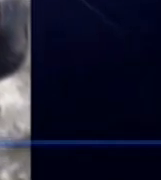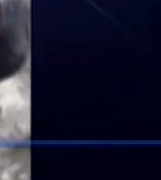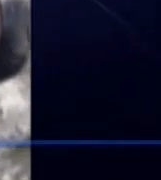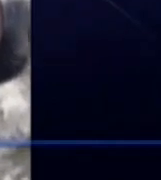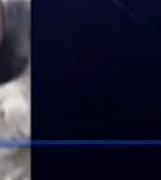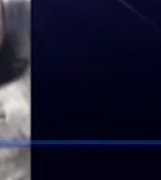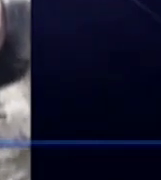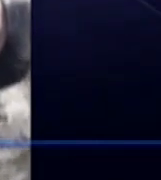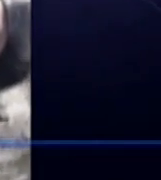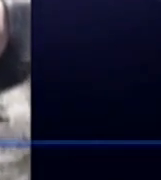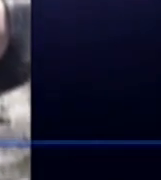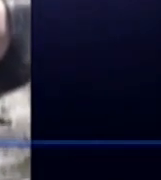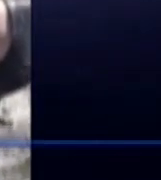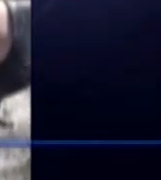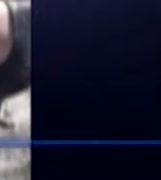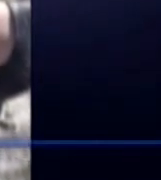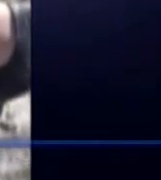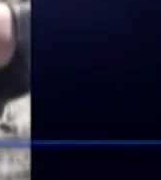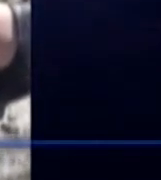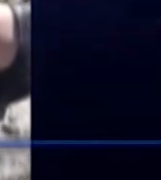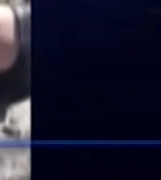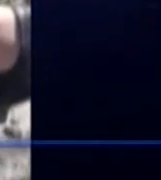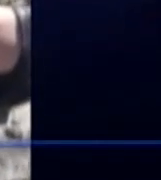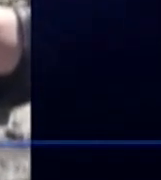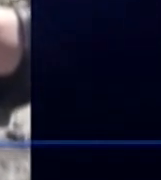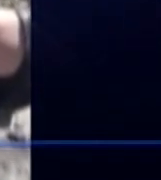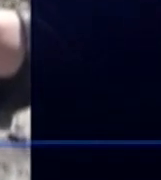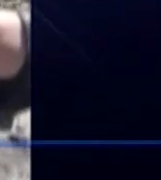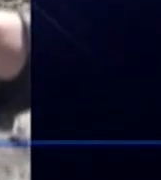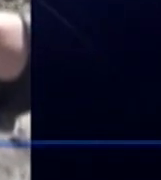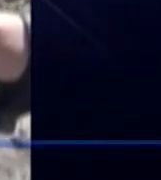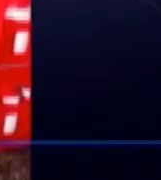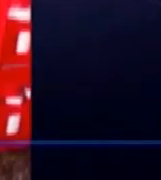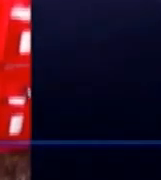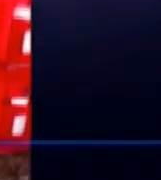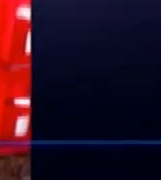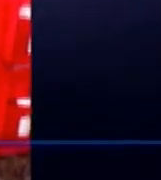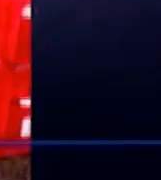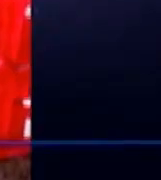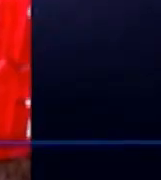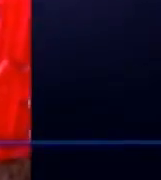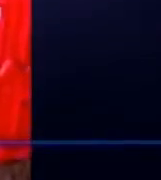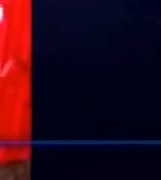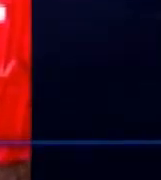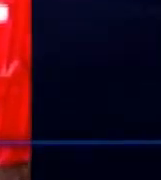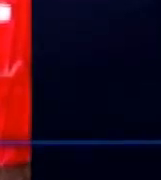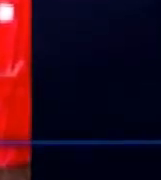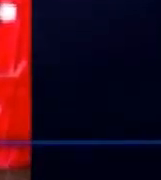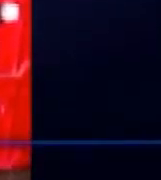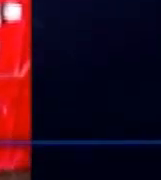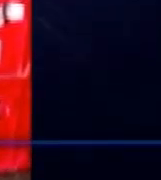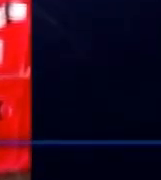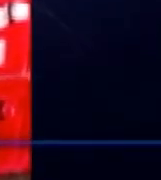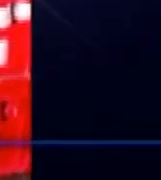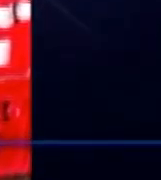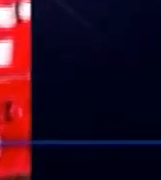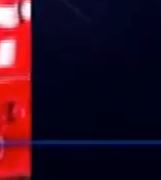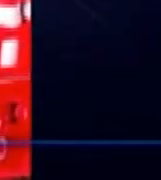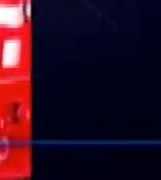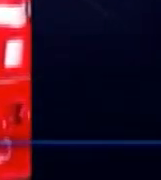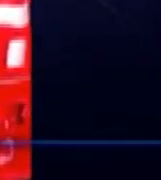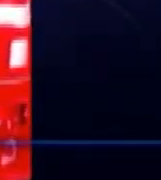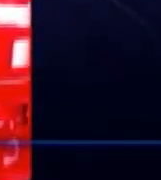Sa ating pabaong pampagood night, nursing student sa Cebu viral matapos rescuehin ang lalaking hinimatay sa